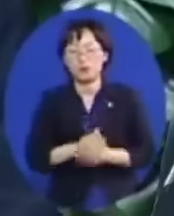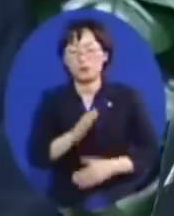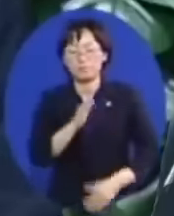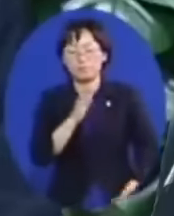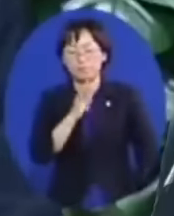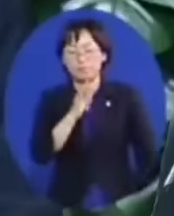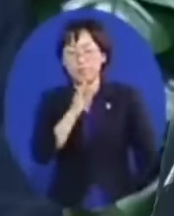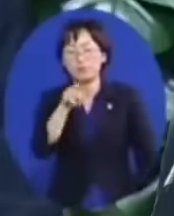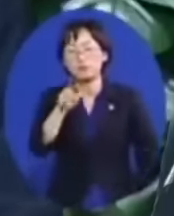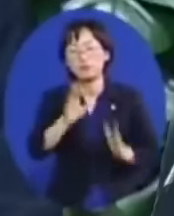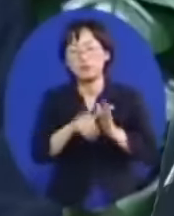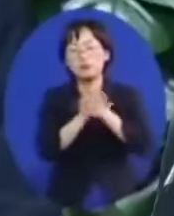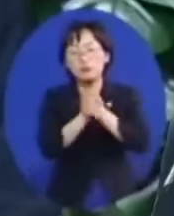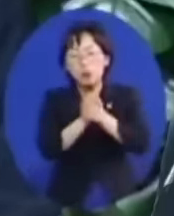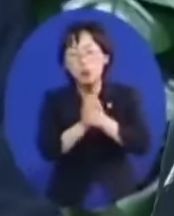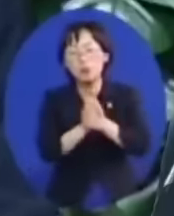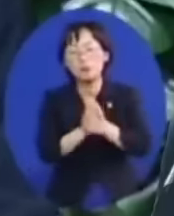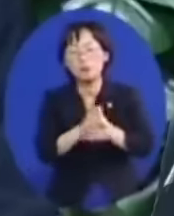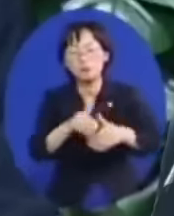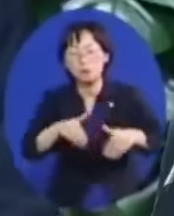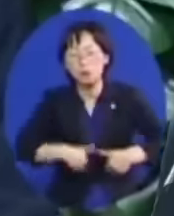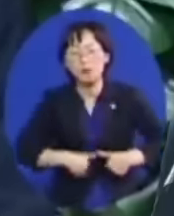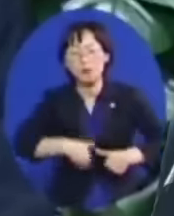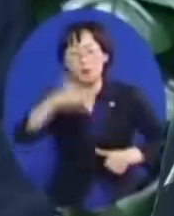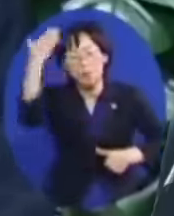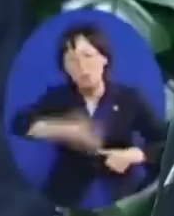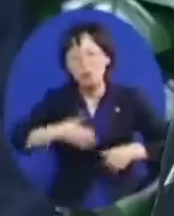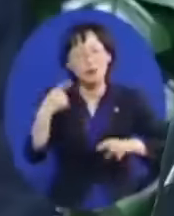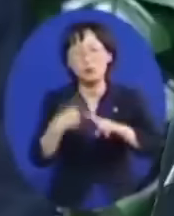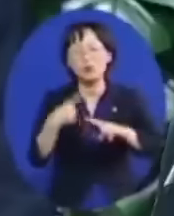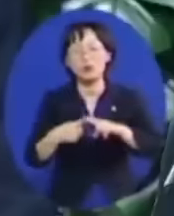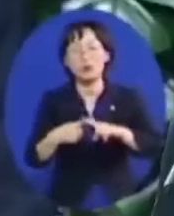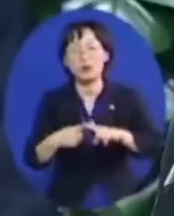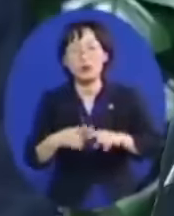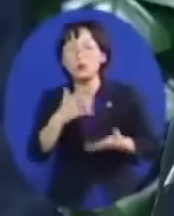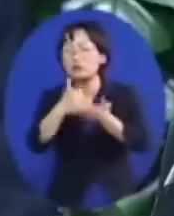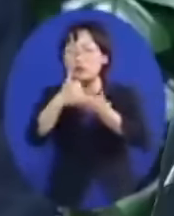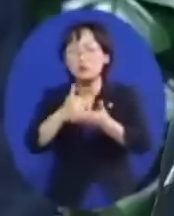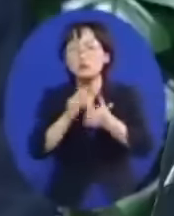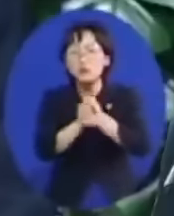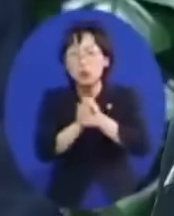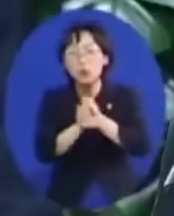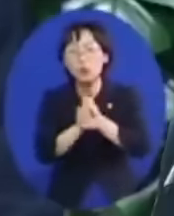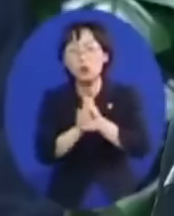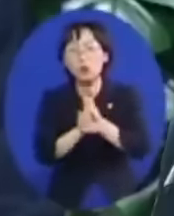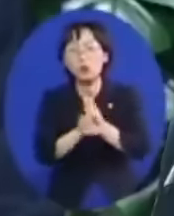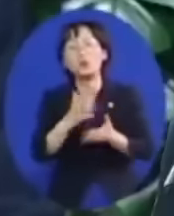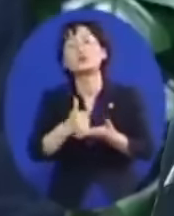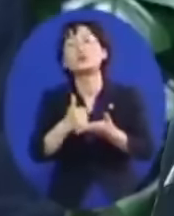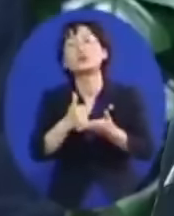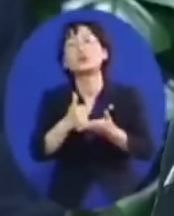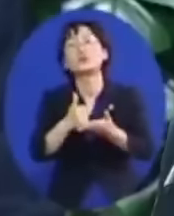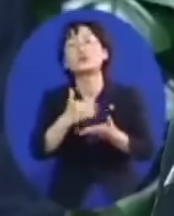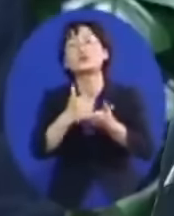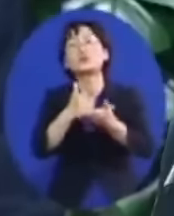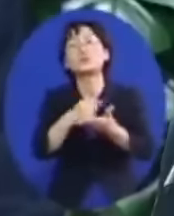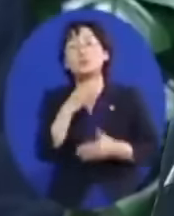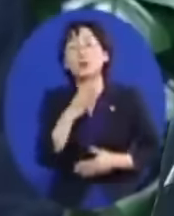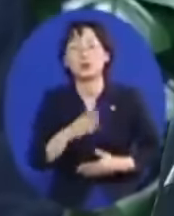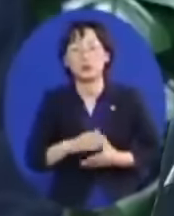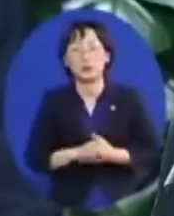정말 그때 비기도가 필요한 증막강산이었습니다. 주님이여 기도하니까 주님 이 말밖에 안